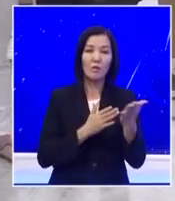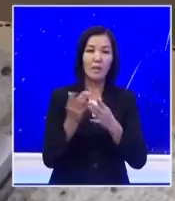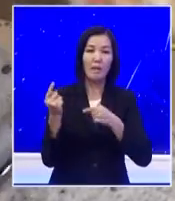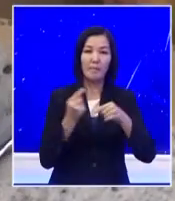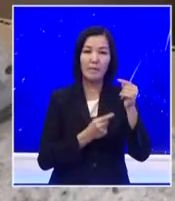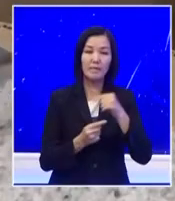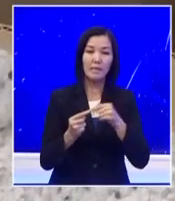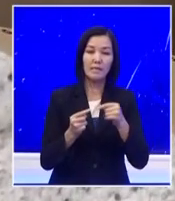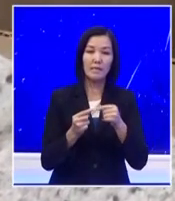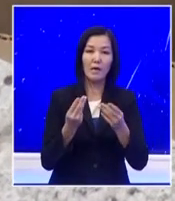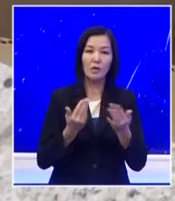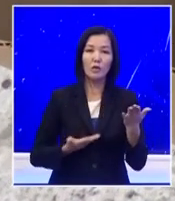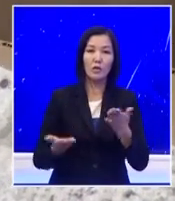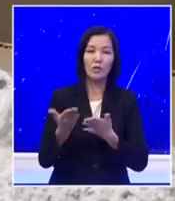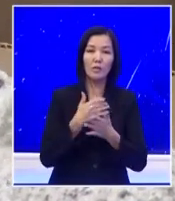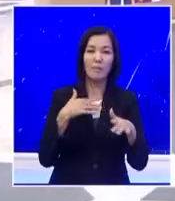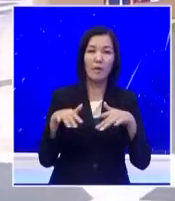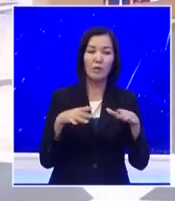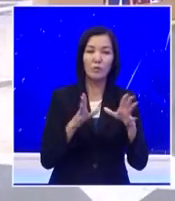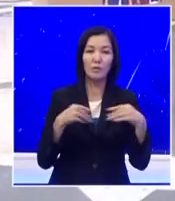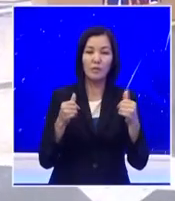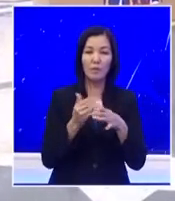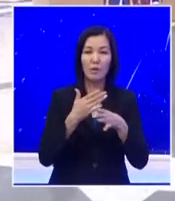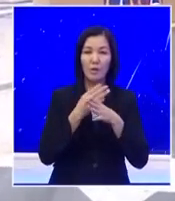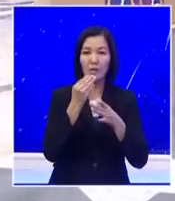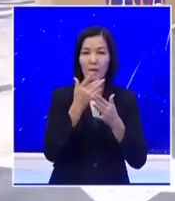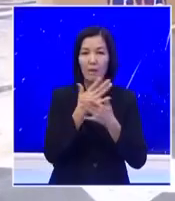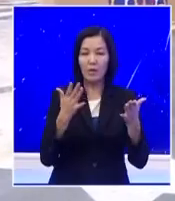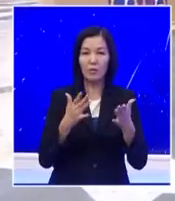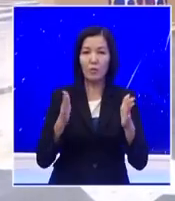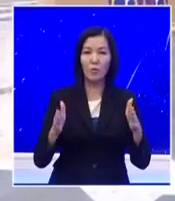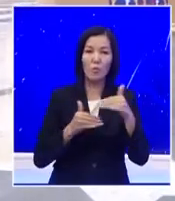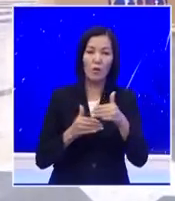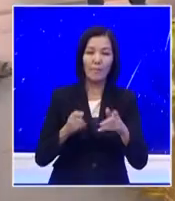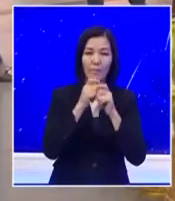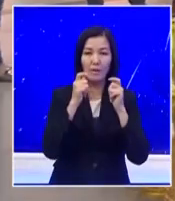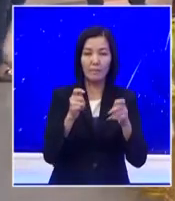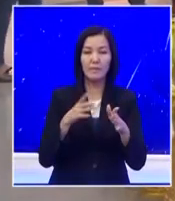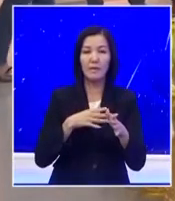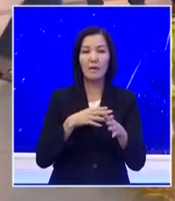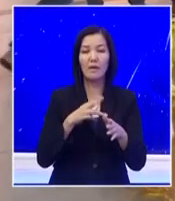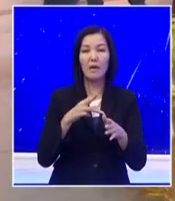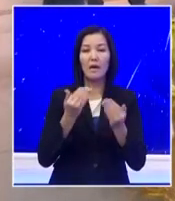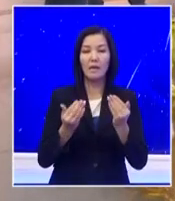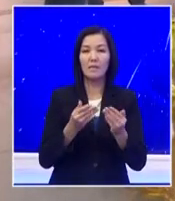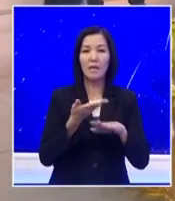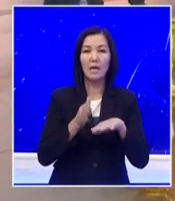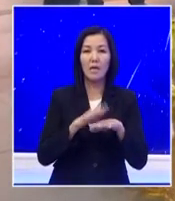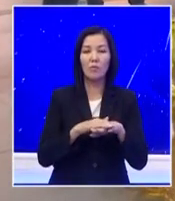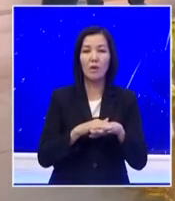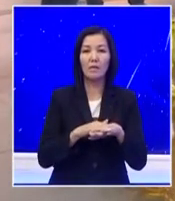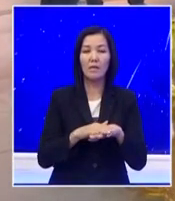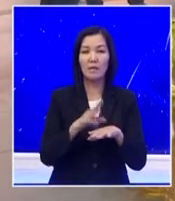иелері күш біріктіріп, әлеуметтік әлжуаз топтарға бір кісідей азық-түлік қорабын дайындады. Басты мақсат пандемия кезеңінде табыссыз